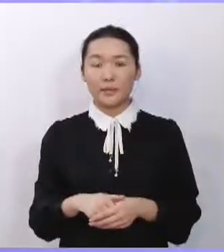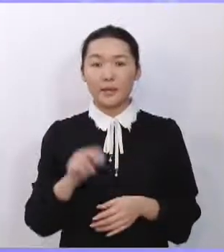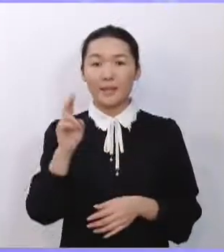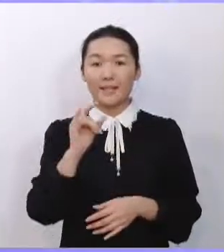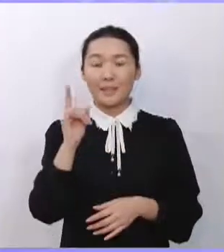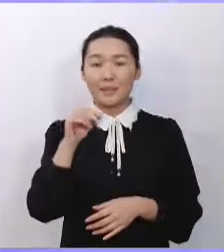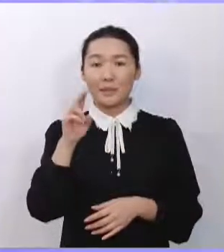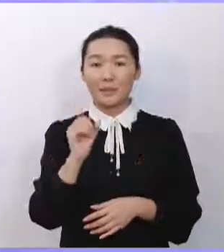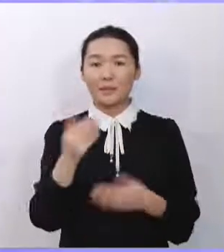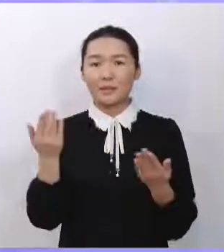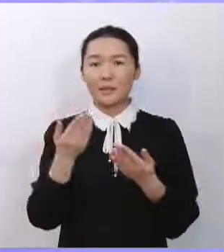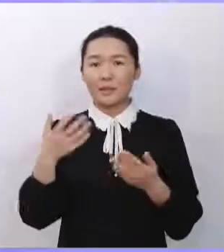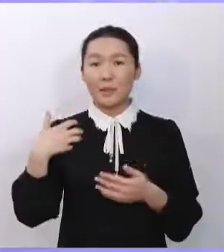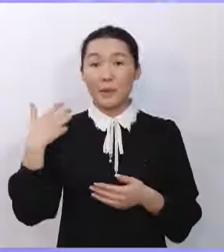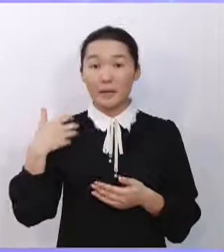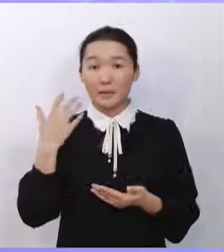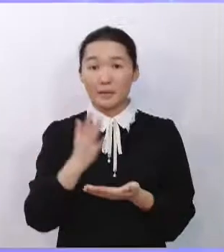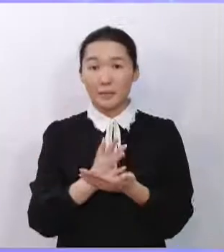Кымыздын кандай пайдасы бар?